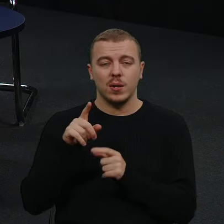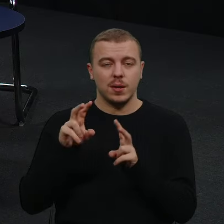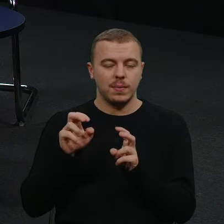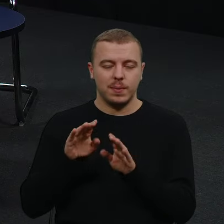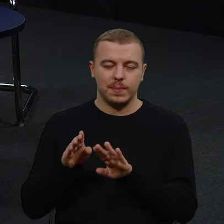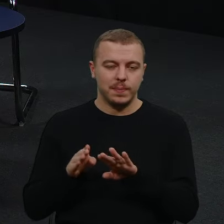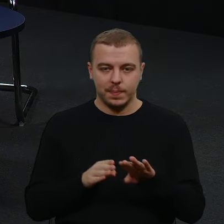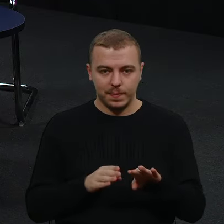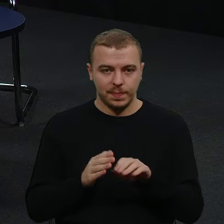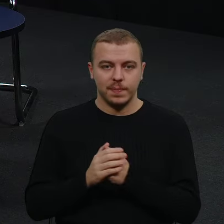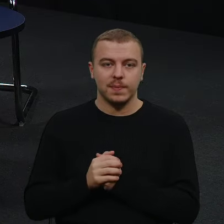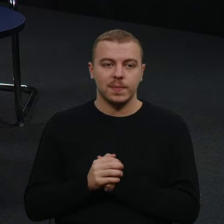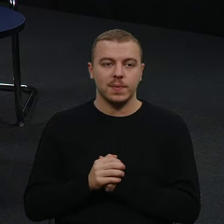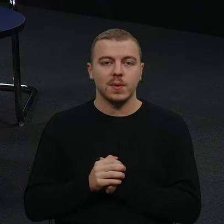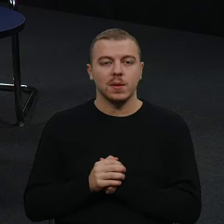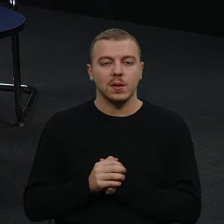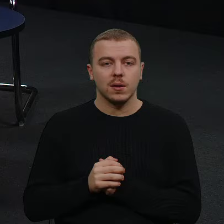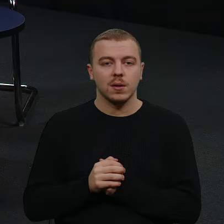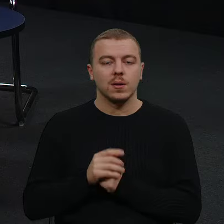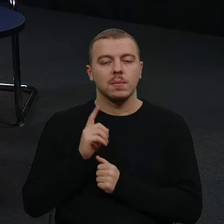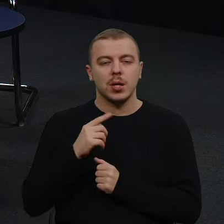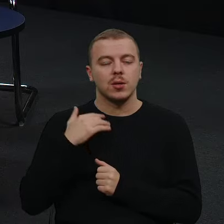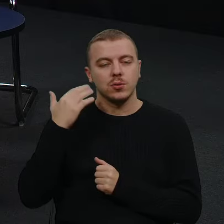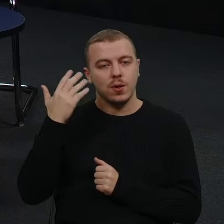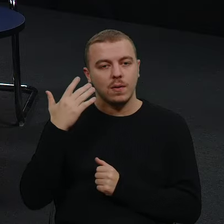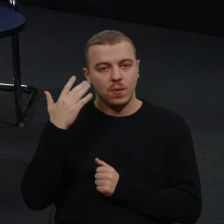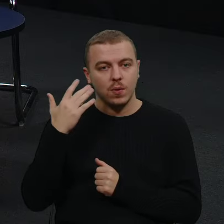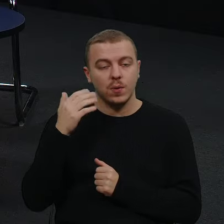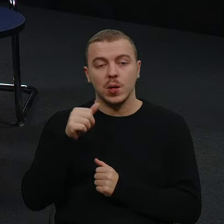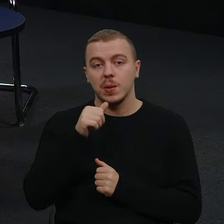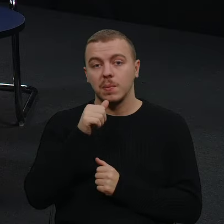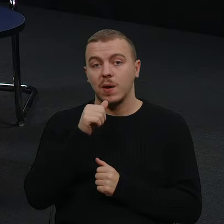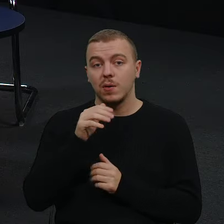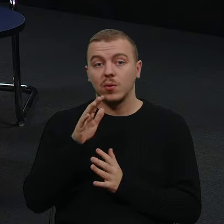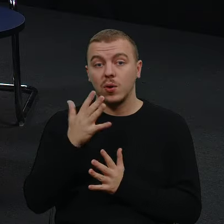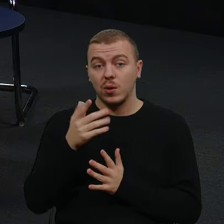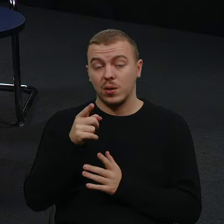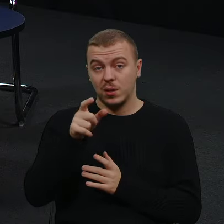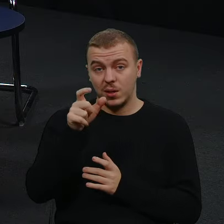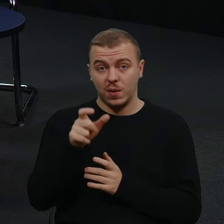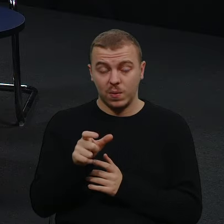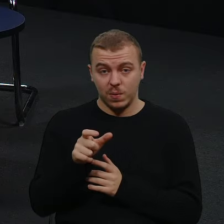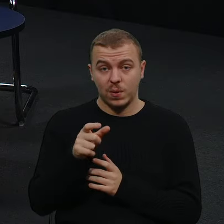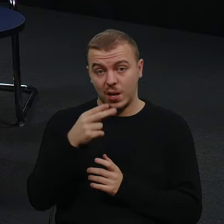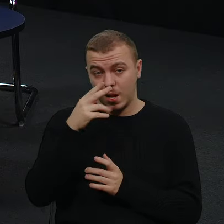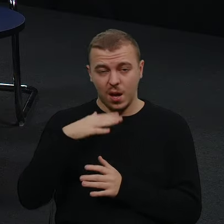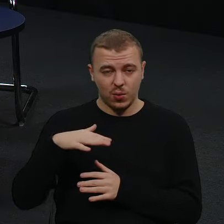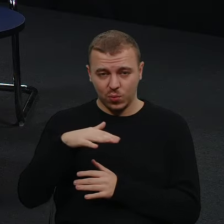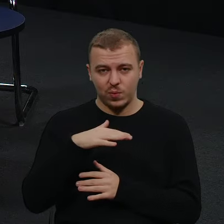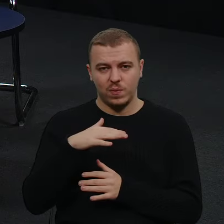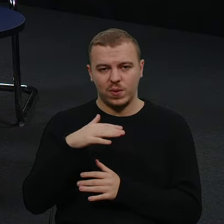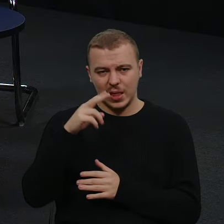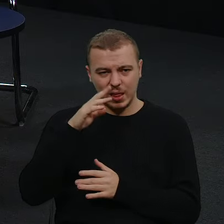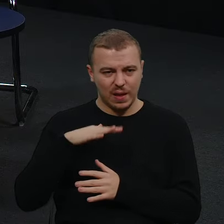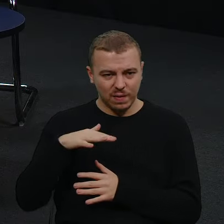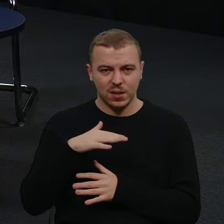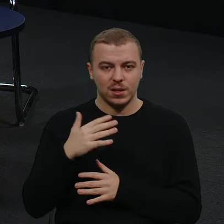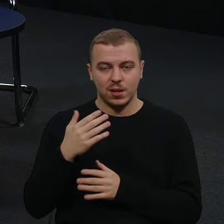palikim. Bet aš visgi galvoju, kad jeigu tau Lietuva, tėvynė,